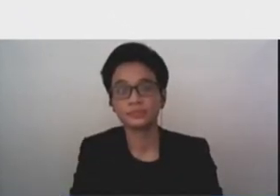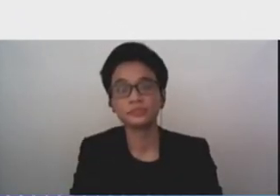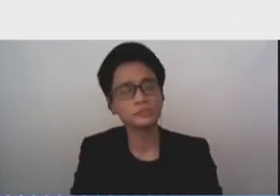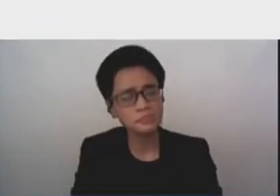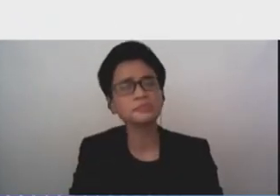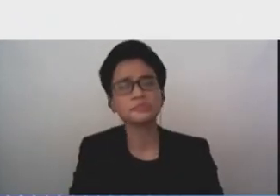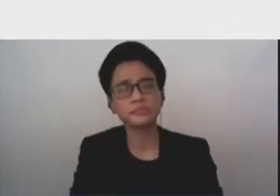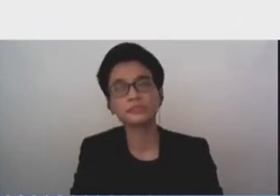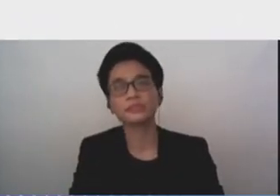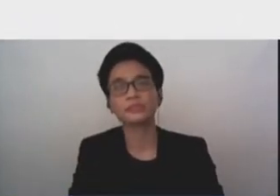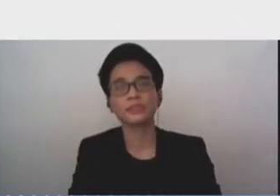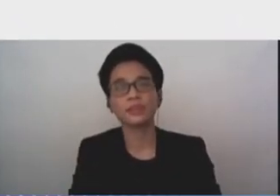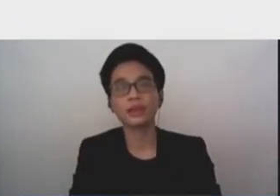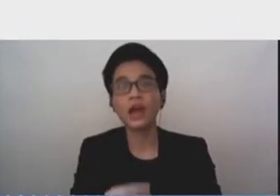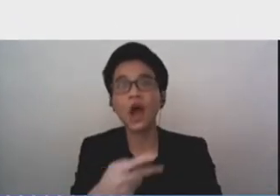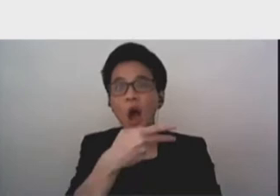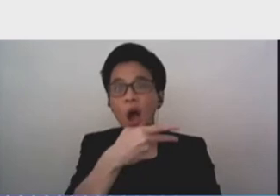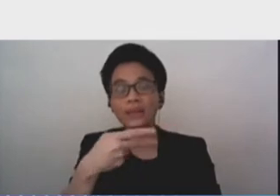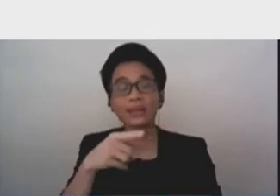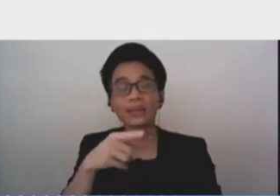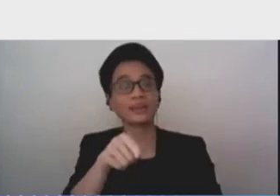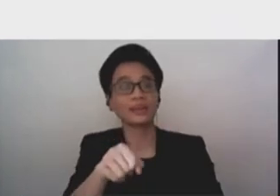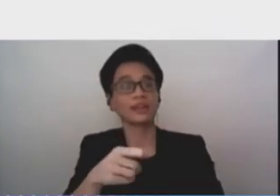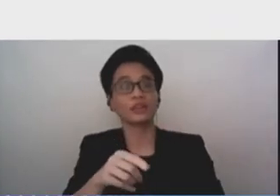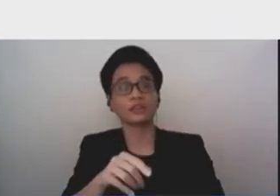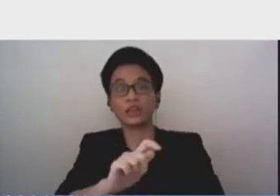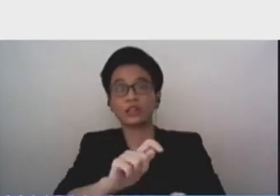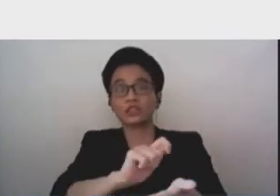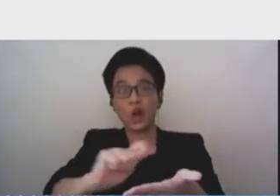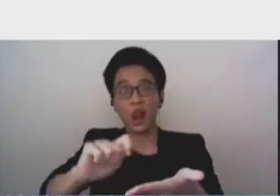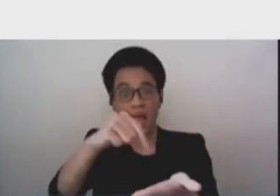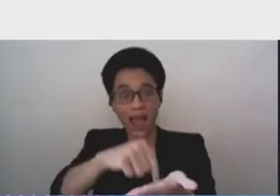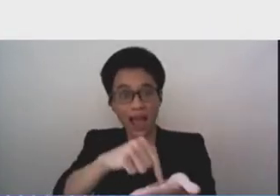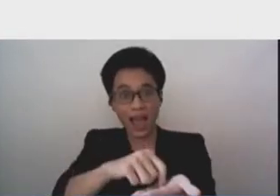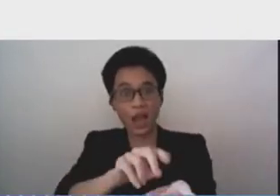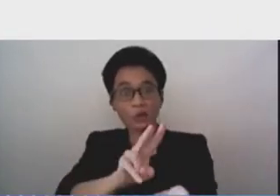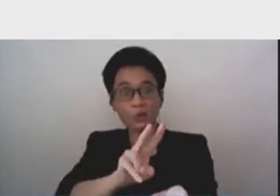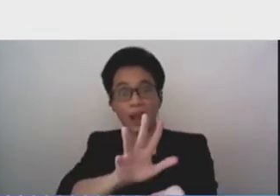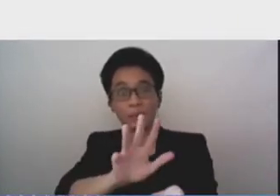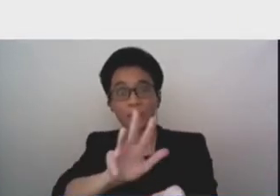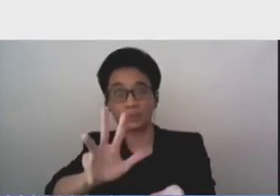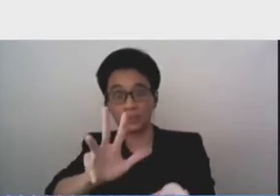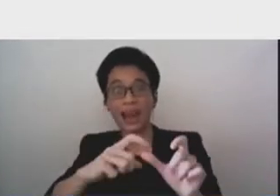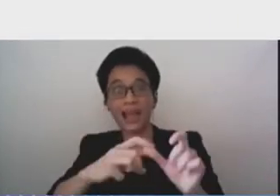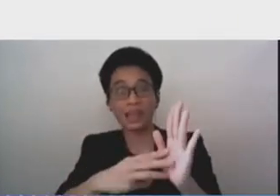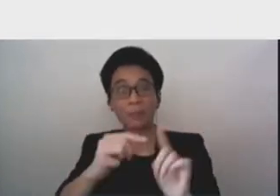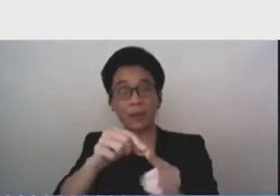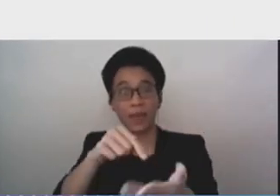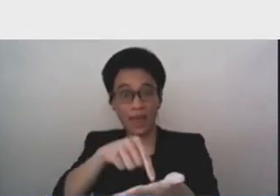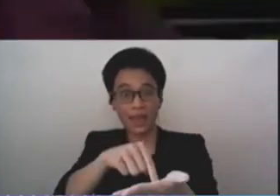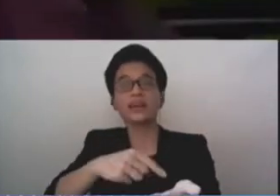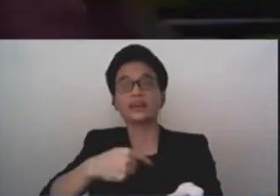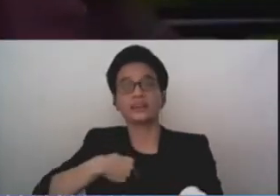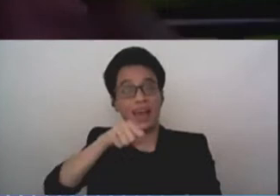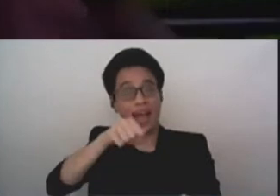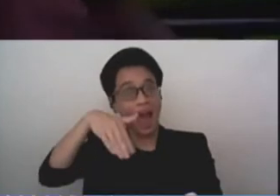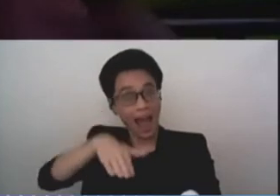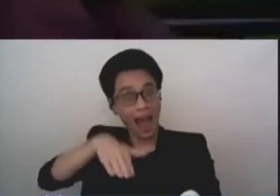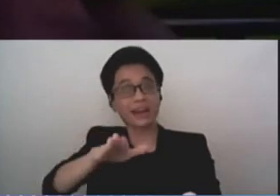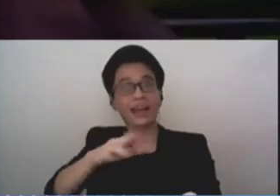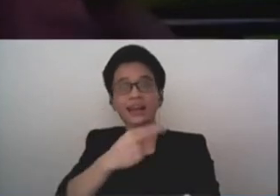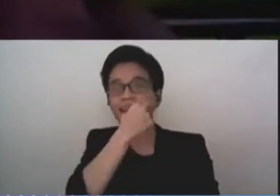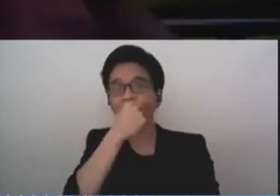Balkis ini yang pertama ya dalam konteks sebagai anak tunanetra di sekolah SMP 259 gitu ya Bu ya. Dan mungkin